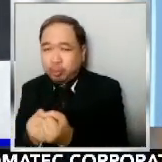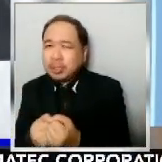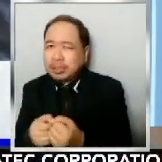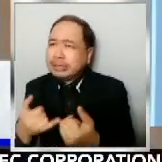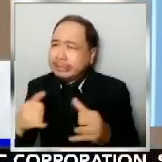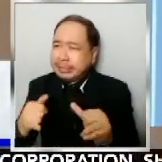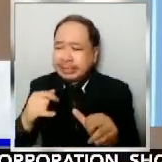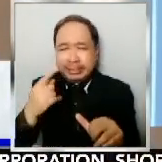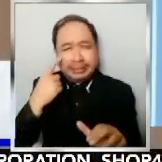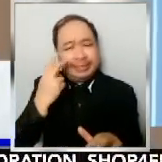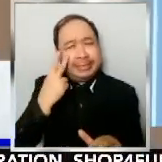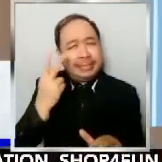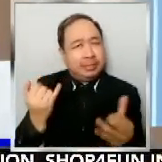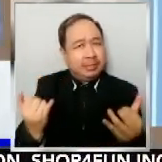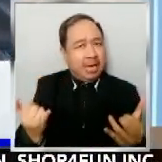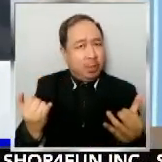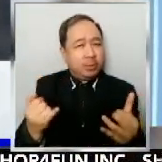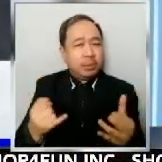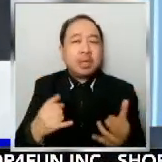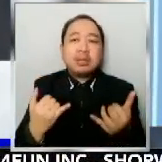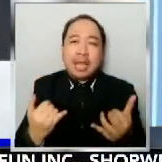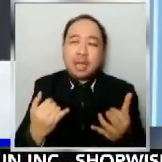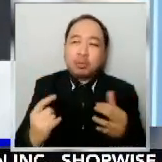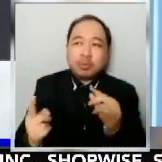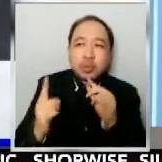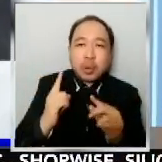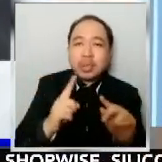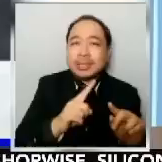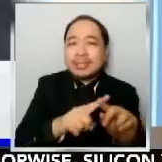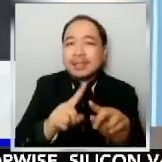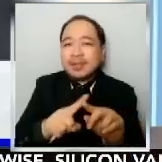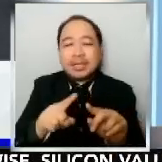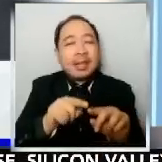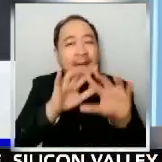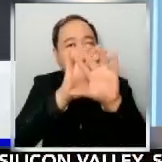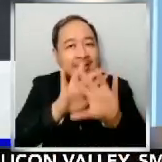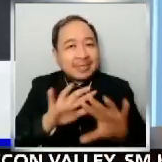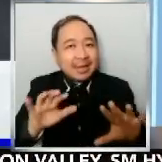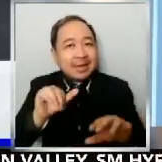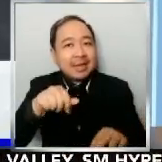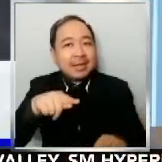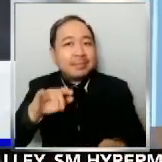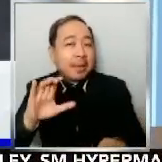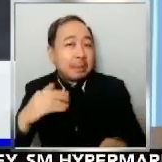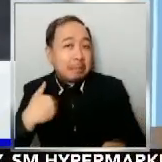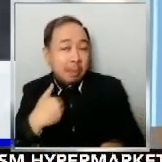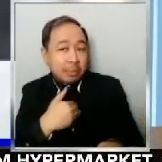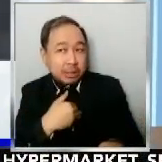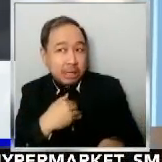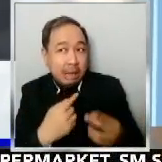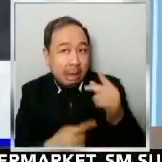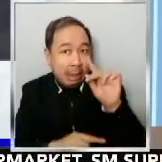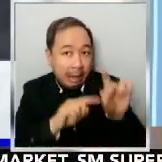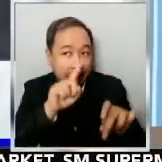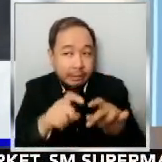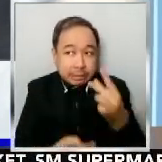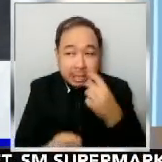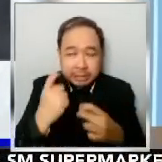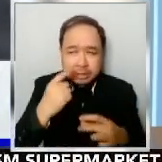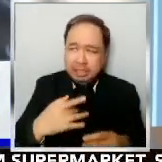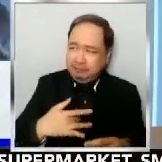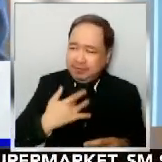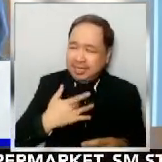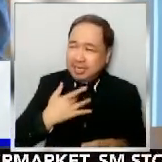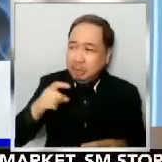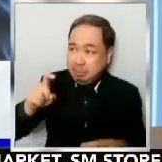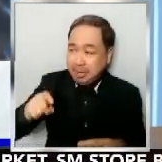ASEAN APEC members and the other leaders, and I ask them, and they ask me, do you feel it? That you must choose. And I say, yes,